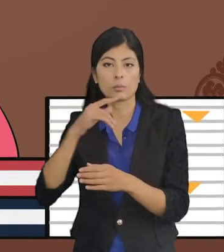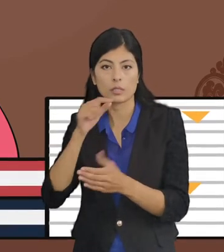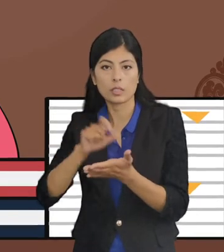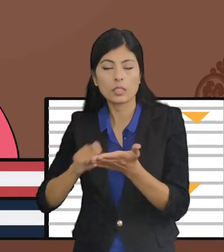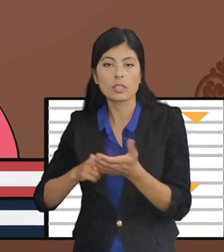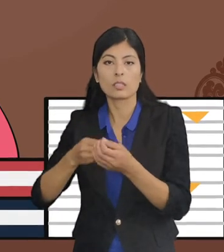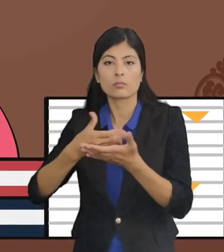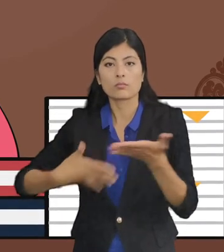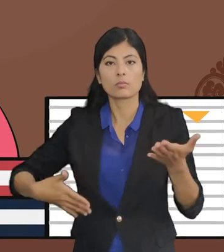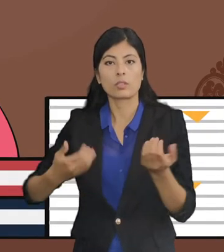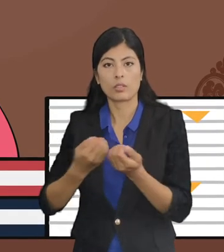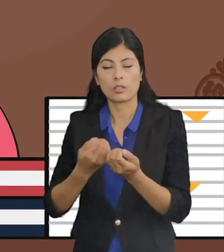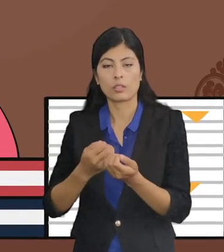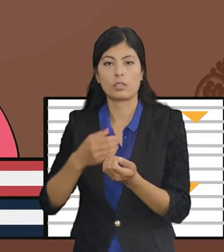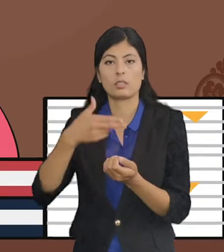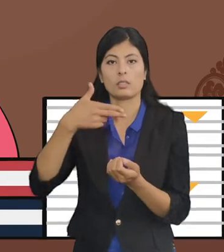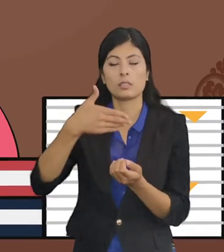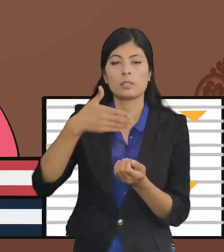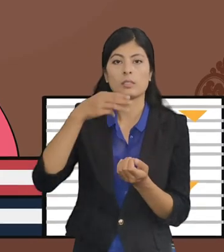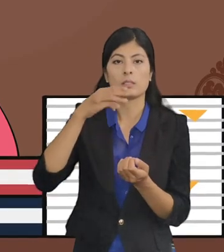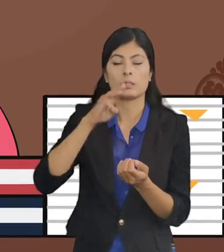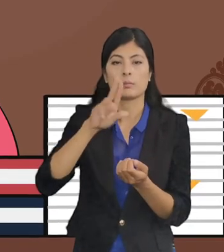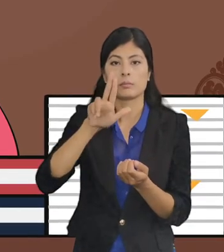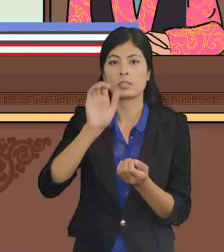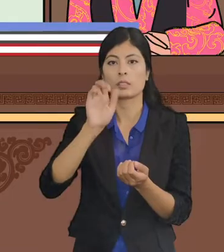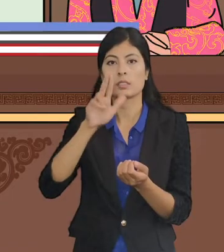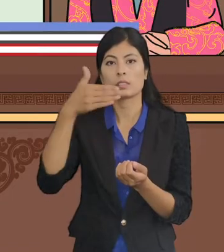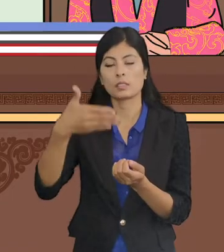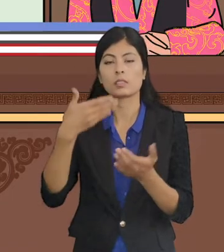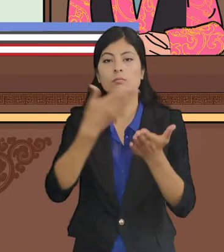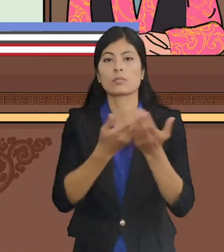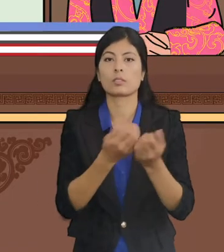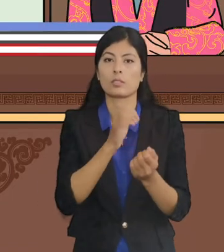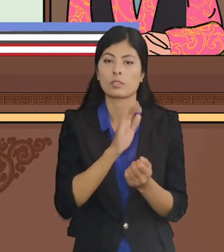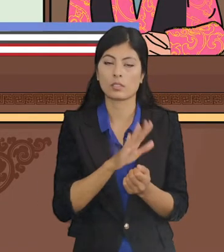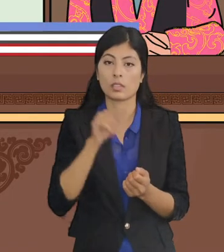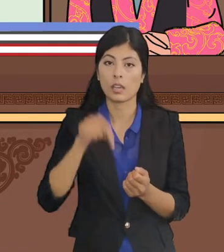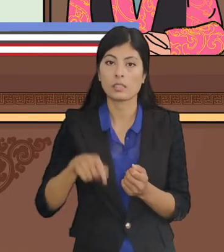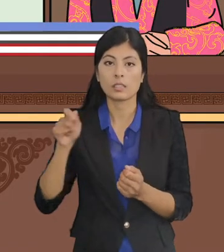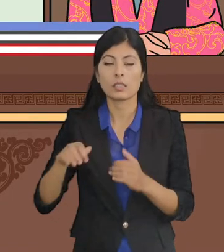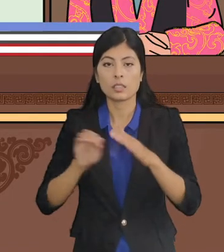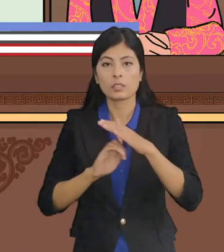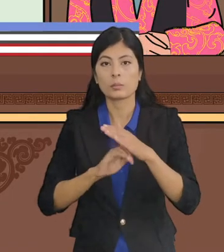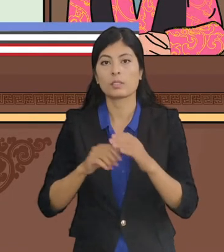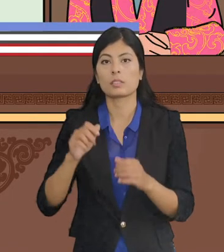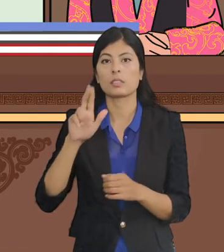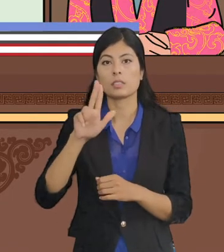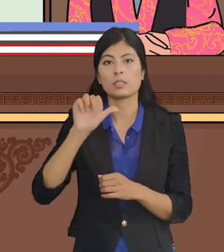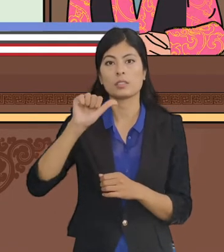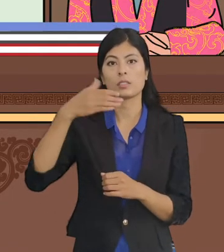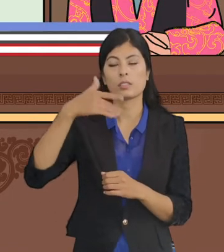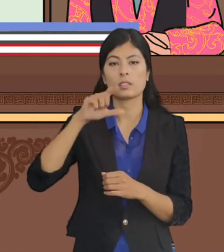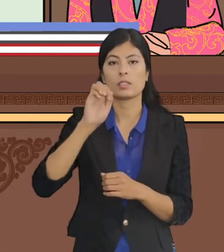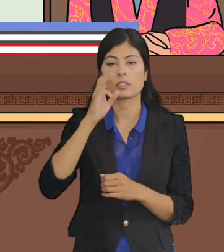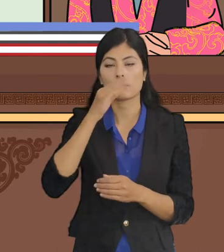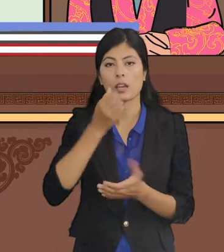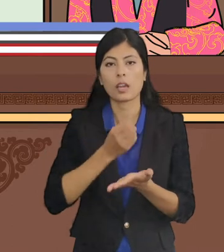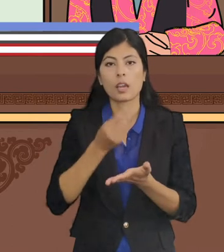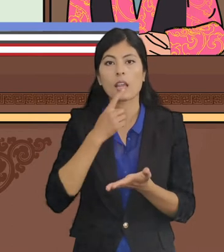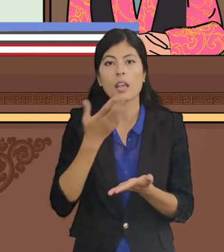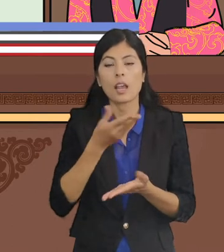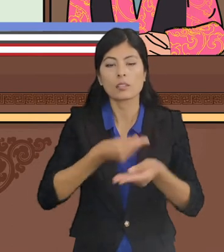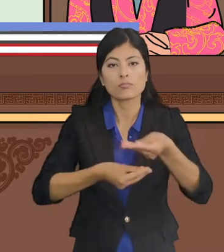बयान गराई मिसिल सामेल गराउन सक्दछ। आज न्यायिक समितिको इजलासमा लेनदेनको कागजको परीक्षण